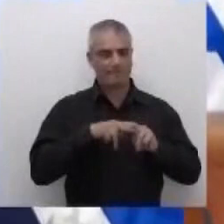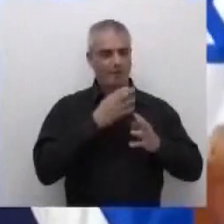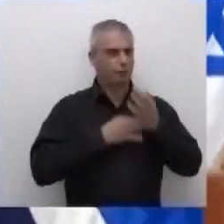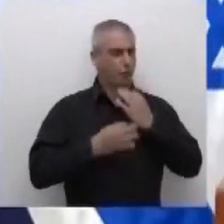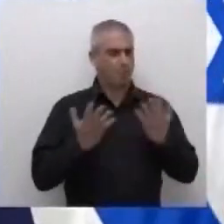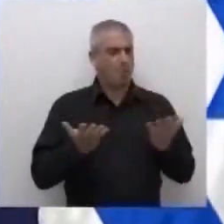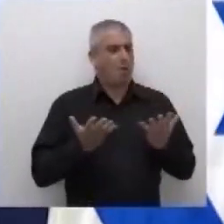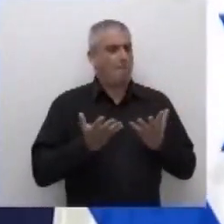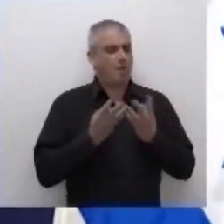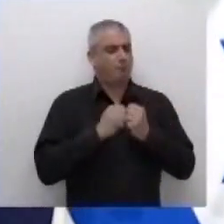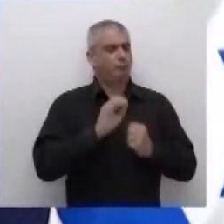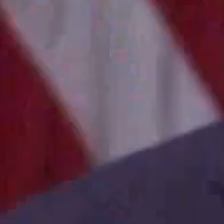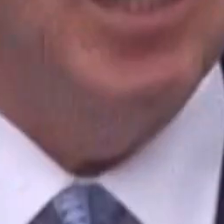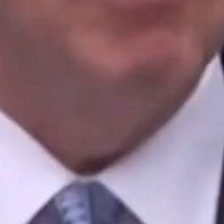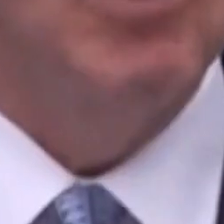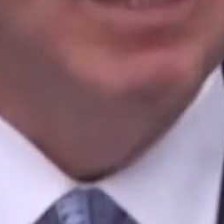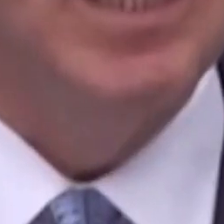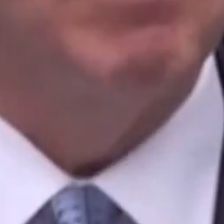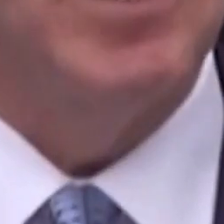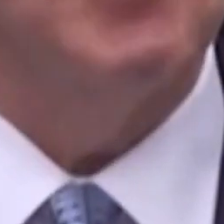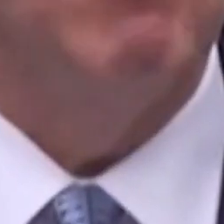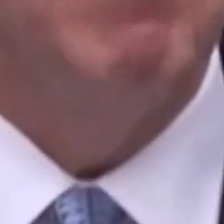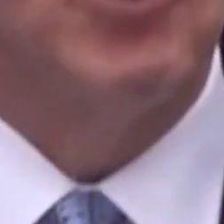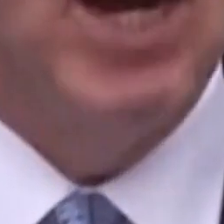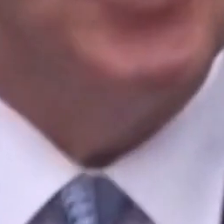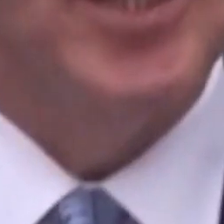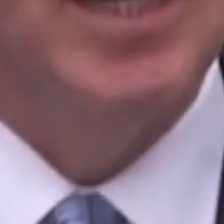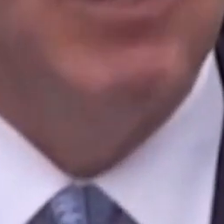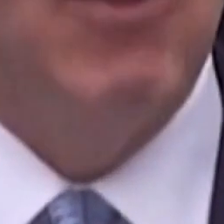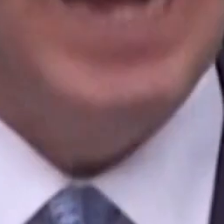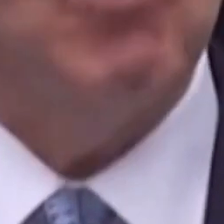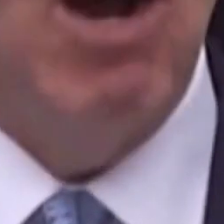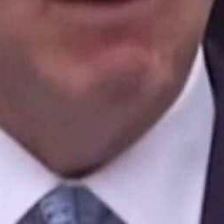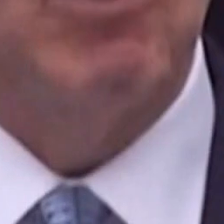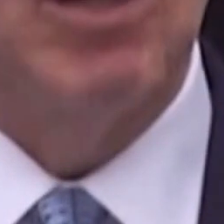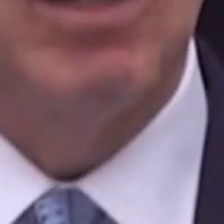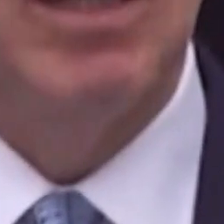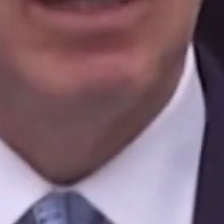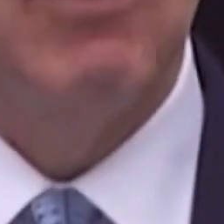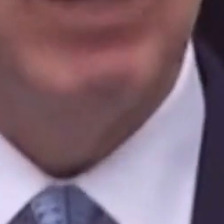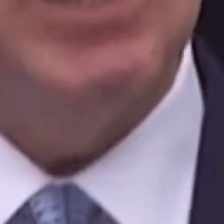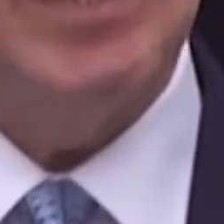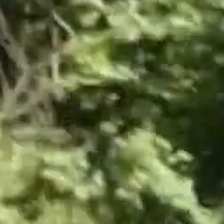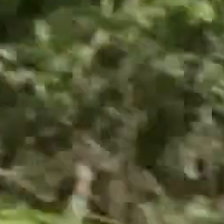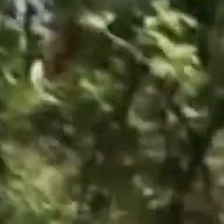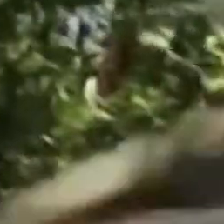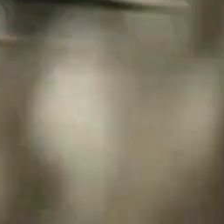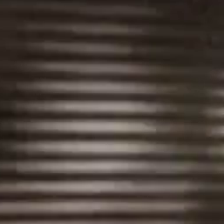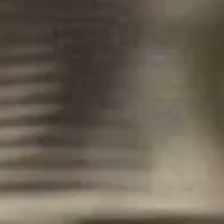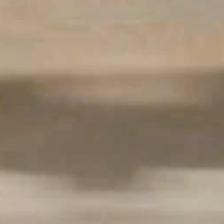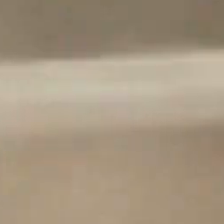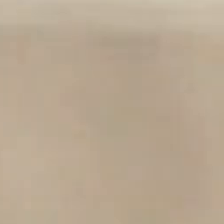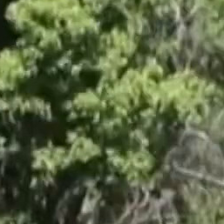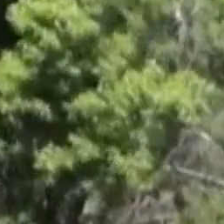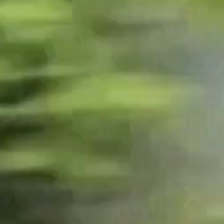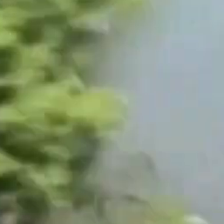है और लाखों विस्थापित हुए हैं। अमेरिका राफा में इजरायली ऑपरेशन का विरोध कर रहा है, उसका कहना है इस क्षेत्र में मानवीय संकट और बढ़ेगा।